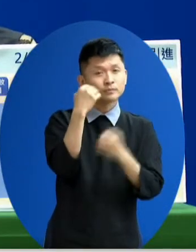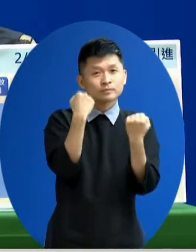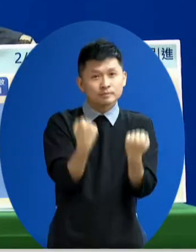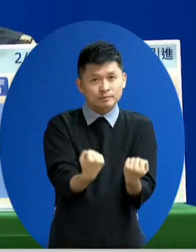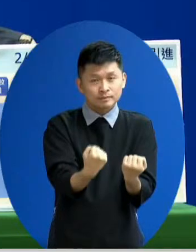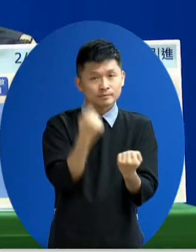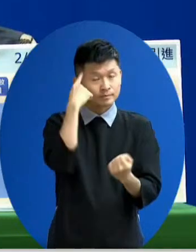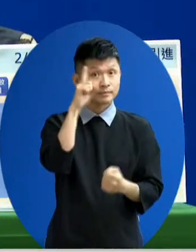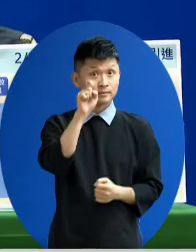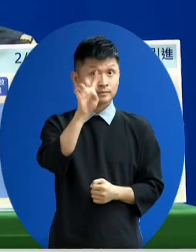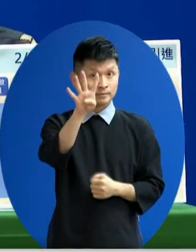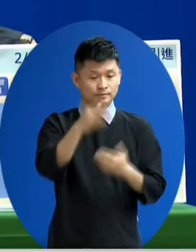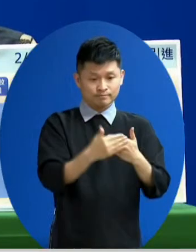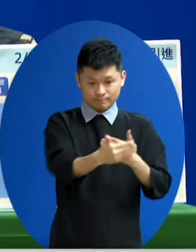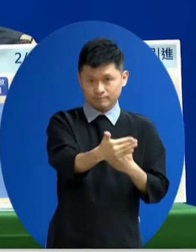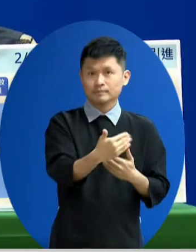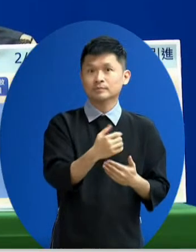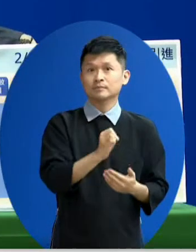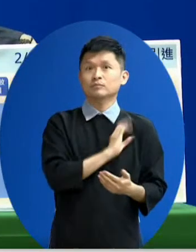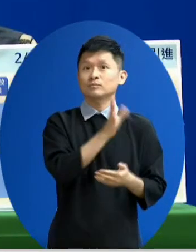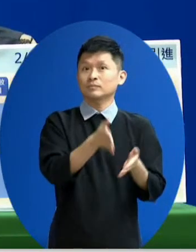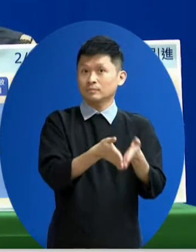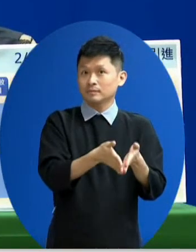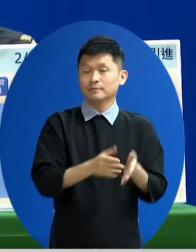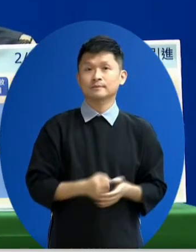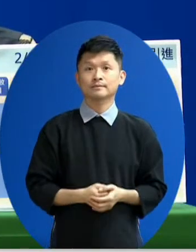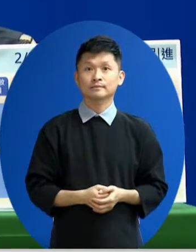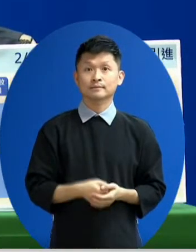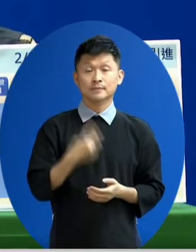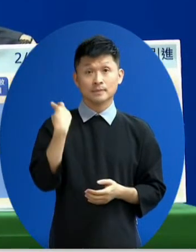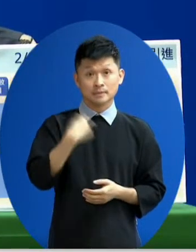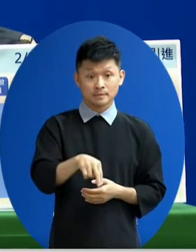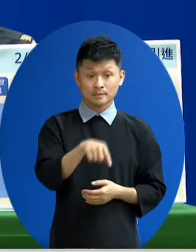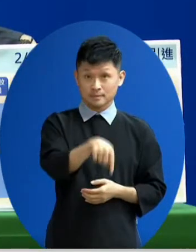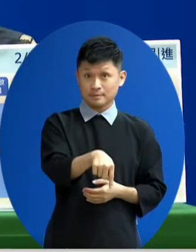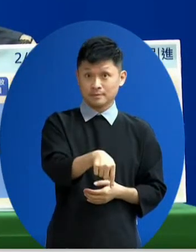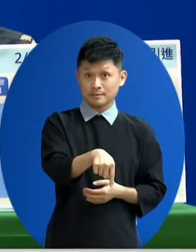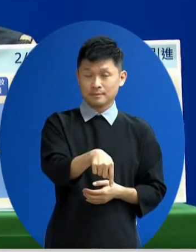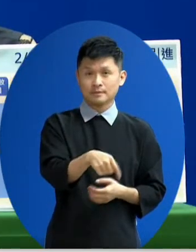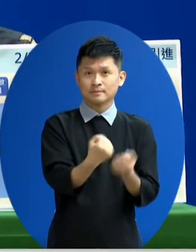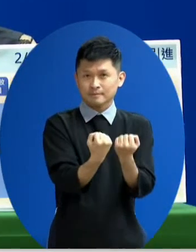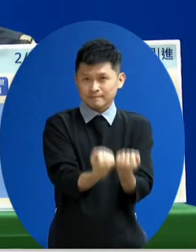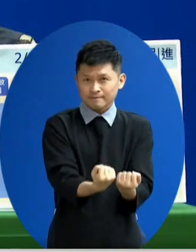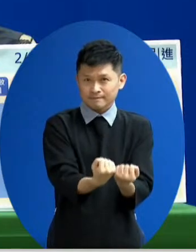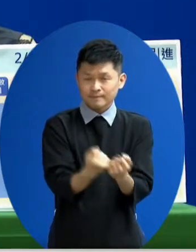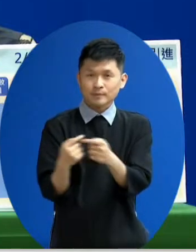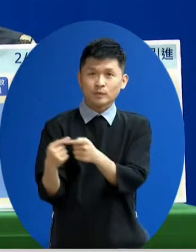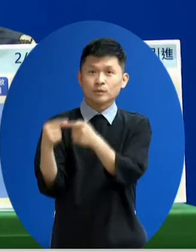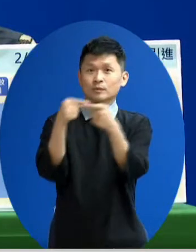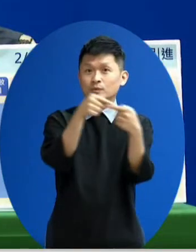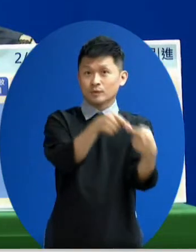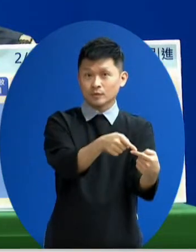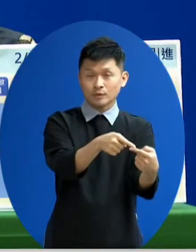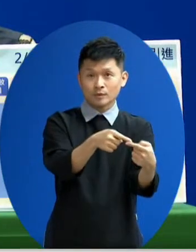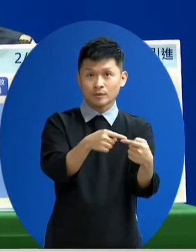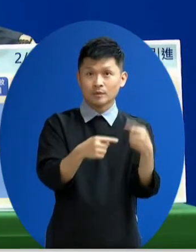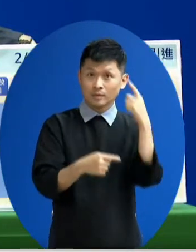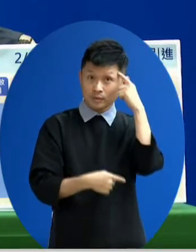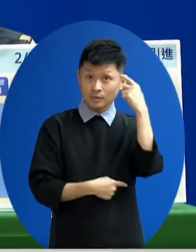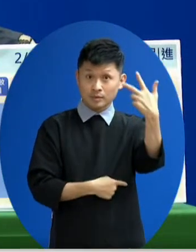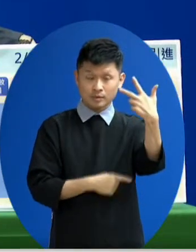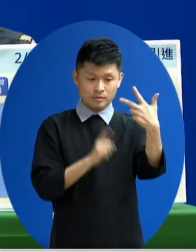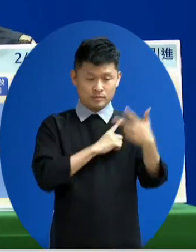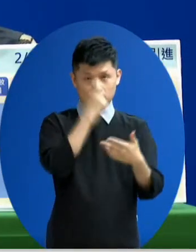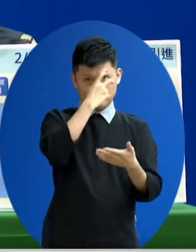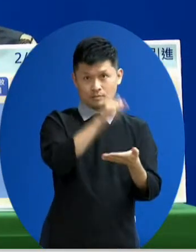的集中检疫，并且在同一个防疫旅馆继续衔接后续的7天的自主